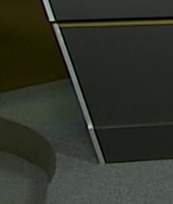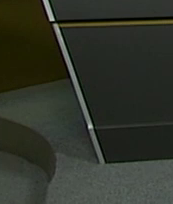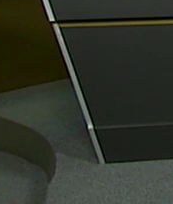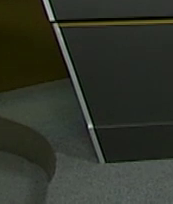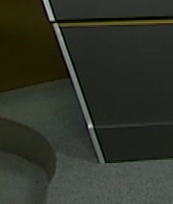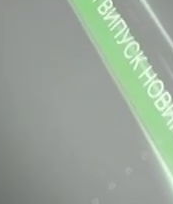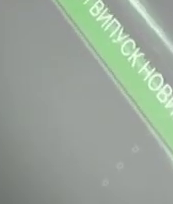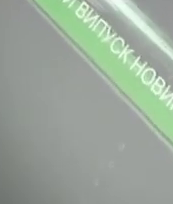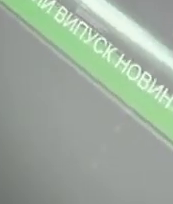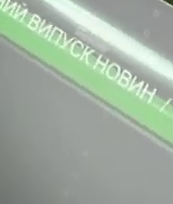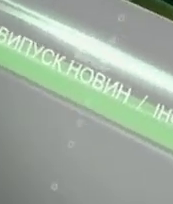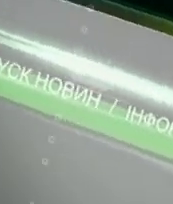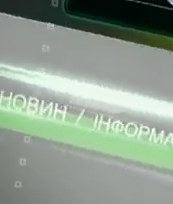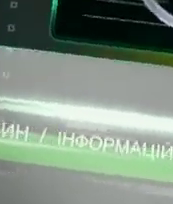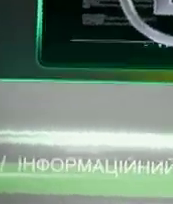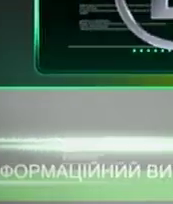Дякую.